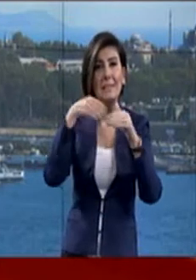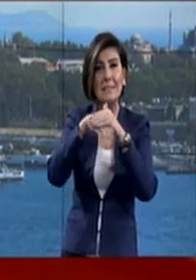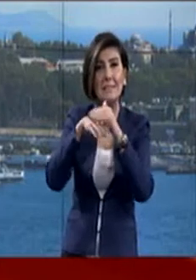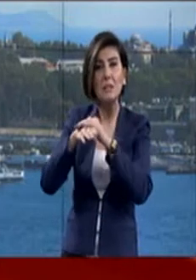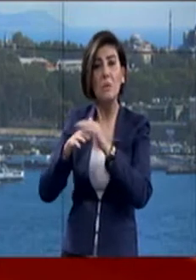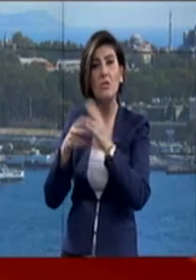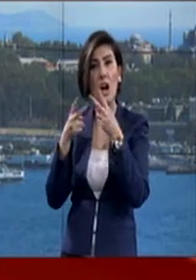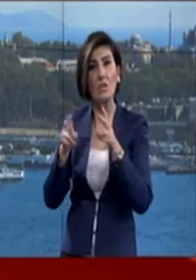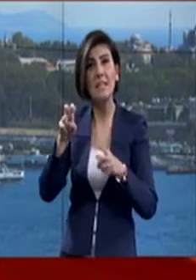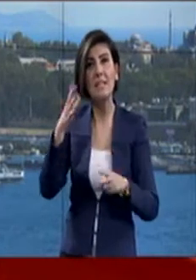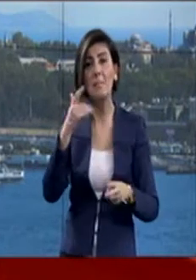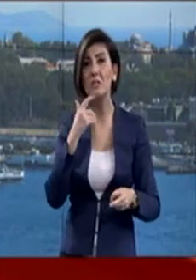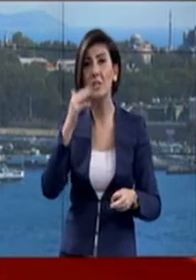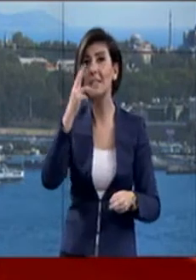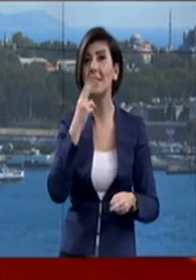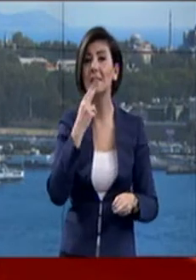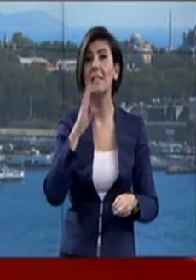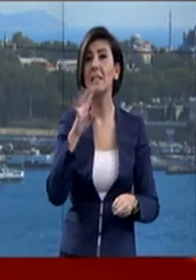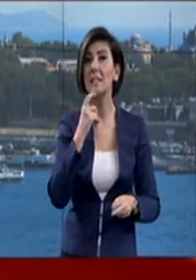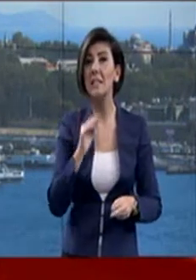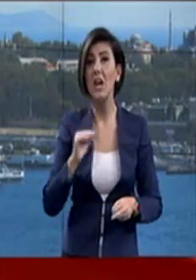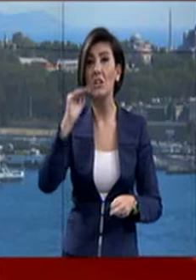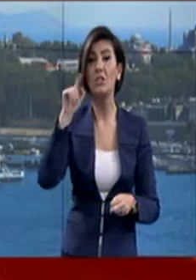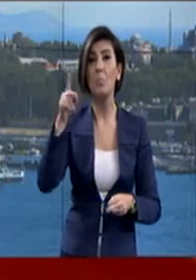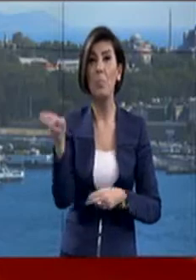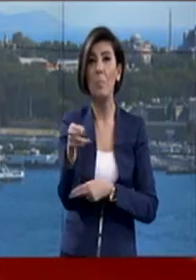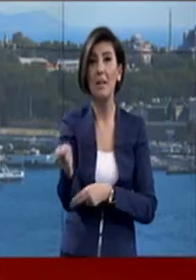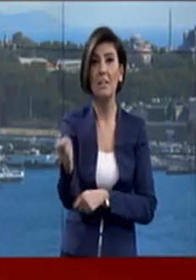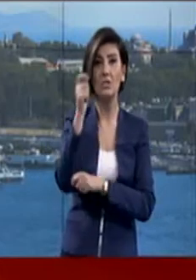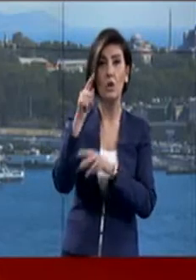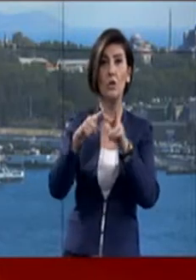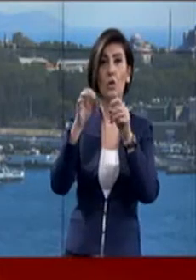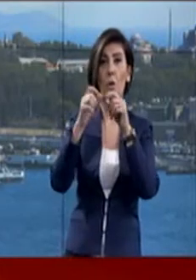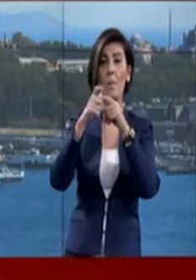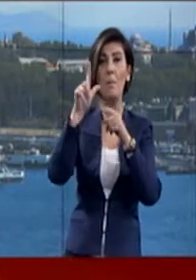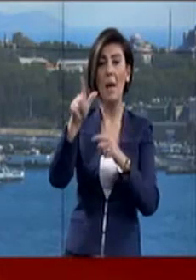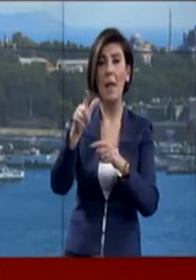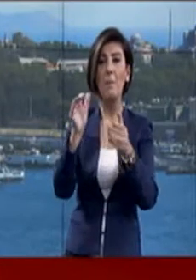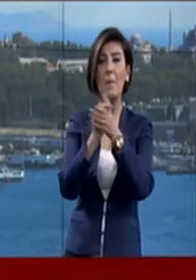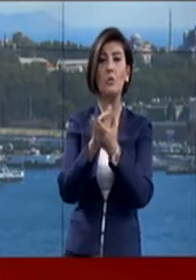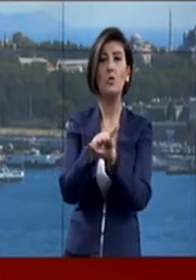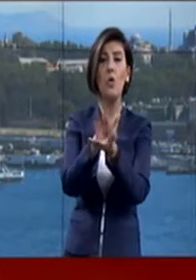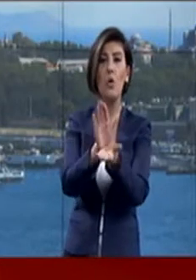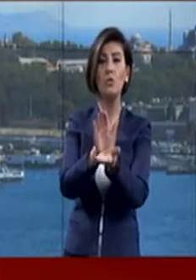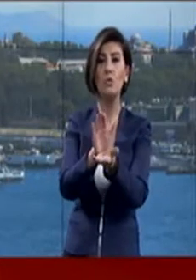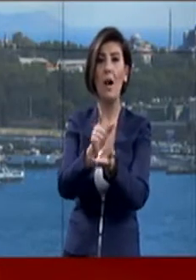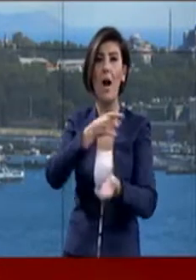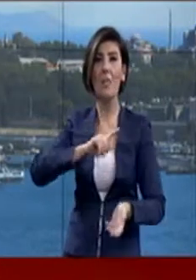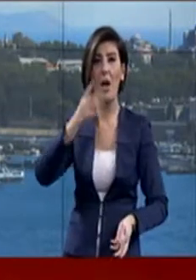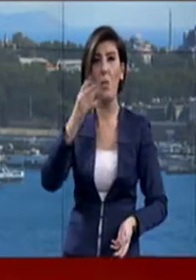açan 85 yaşındaki kadınla 40 yaşındaki balıkçı Nobel Barış Ödülü'ne resmen aday gösterildi.